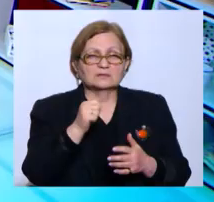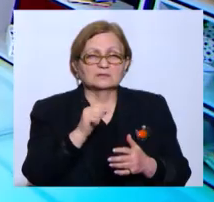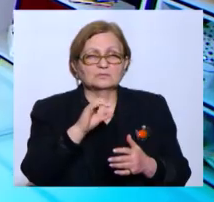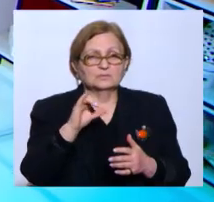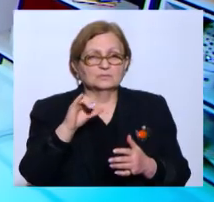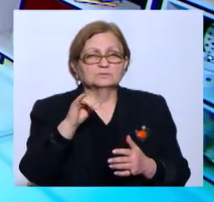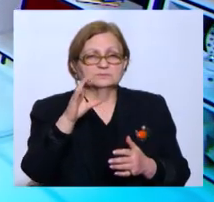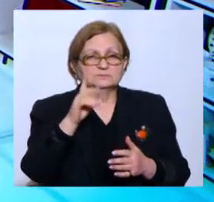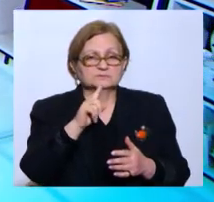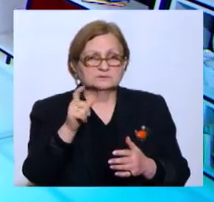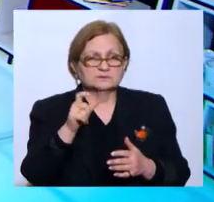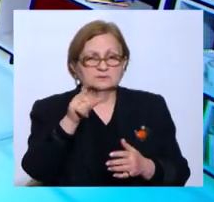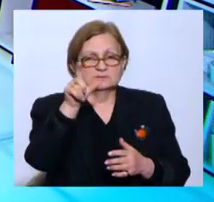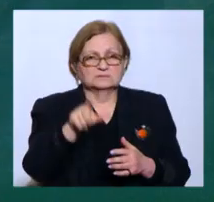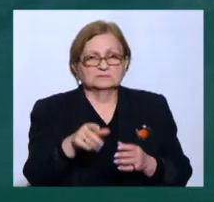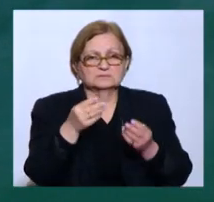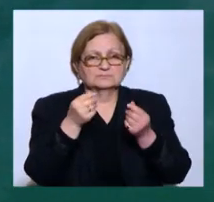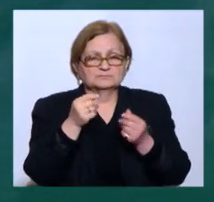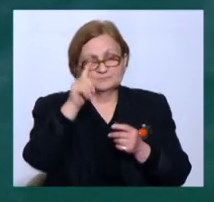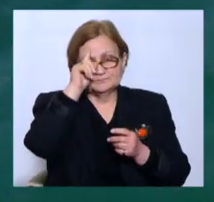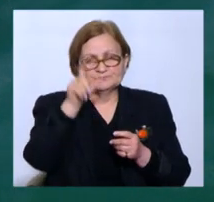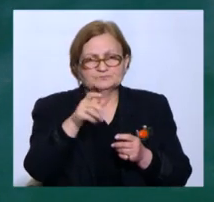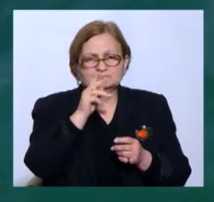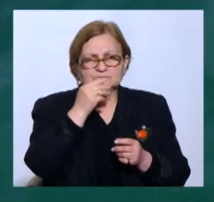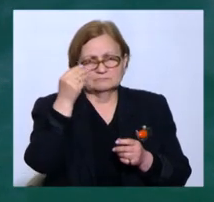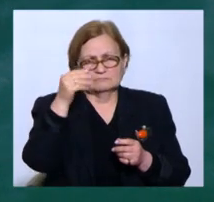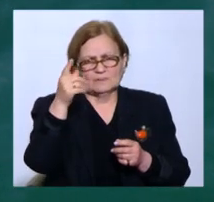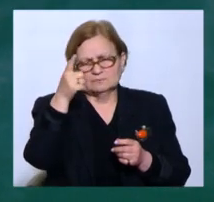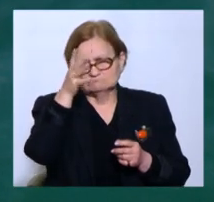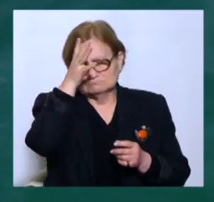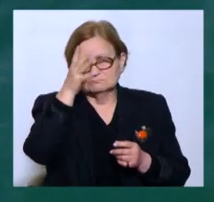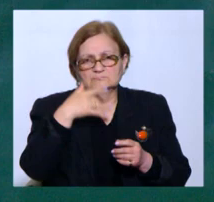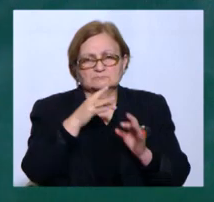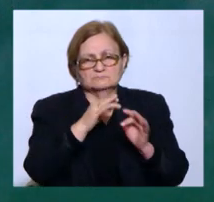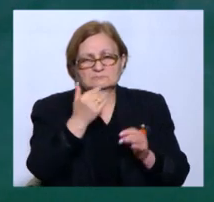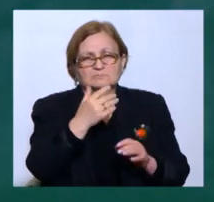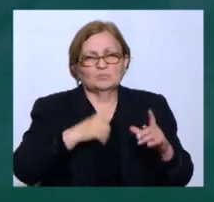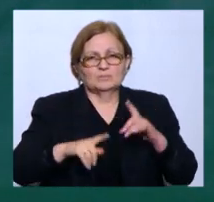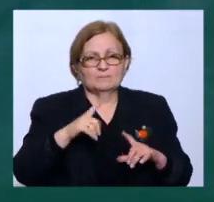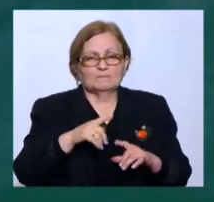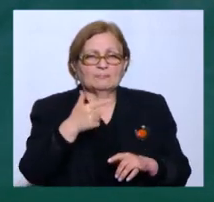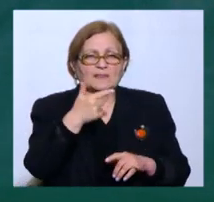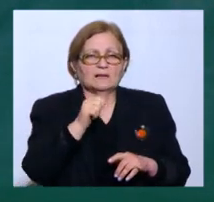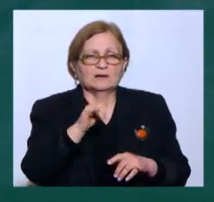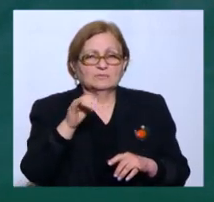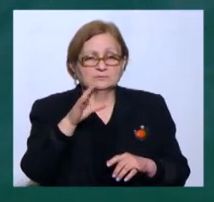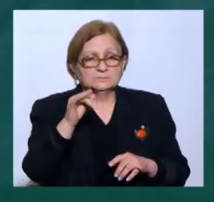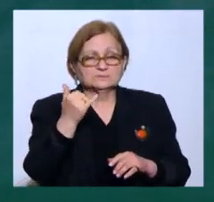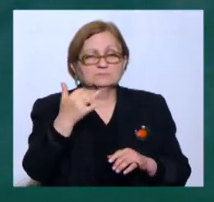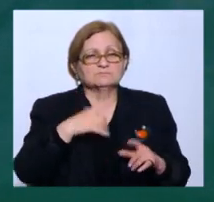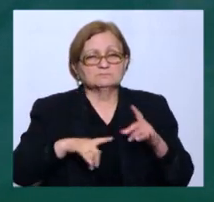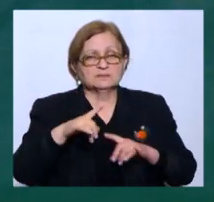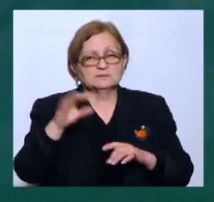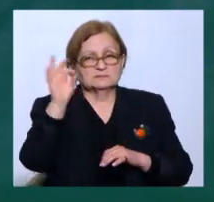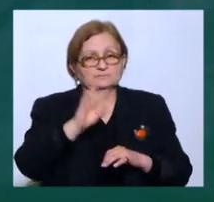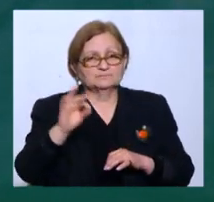ცნობილ მათემატიკოსზე, რომელსაც მათემატიკოსების პრინცზე ძახდნენ და მის მასწავლებელზე. მაგრამ სანამ გადავალ გაუსის და მისი მასწავლებლის ისტორიაზე,